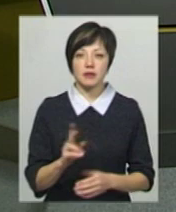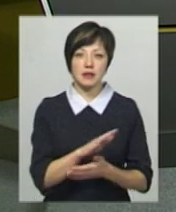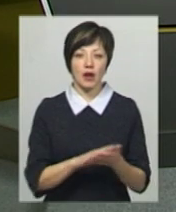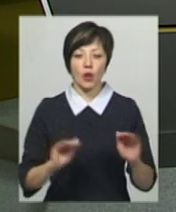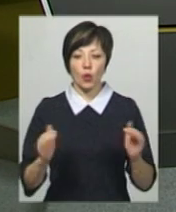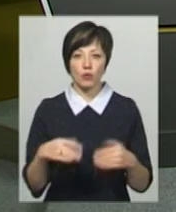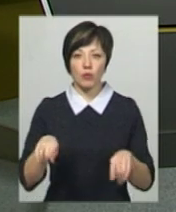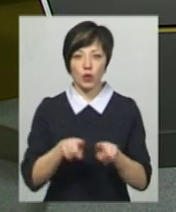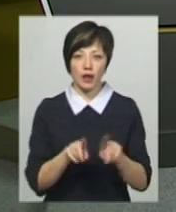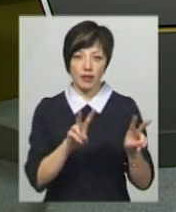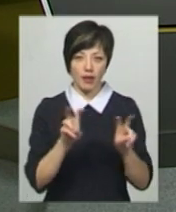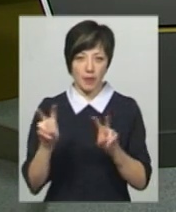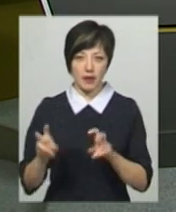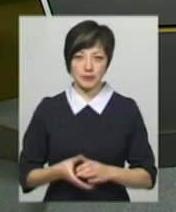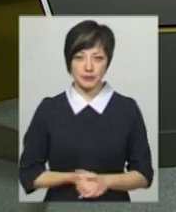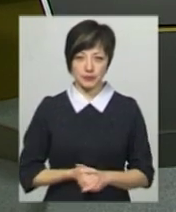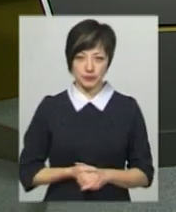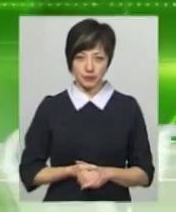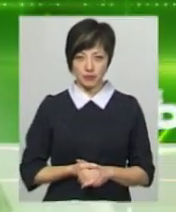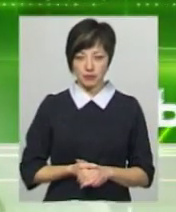Далі коротко про такі теми.